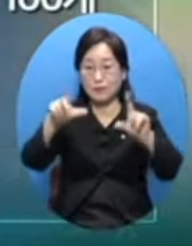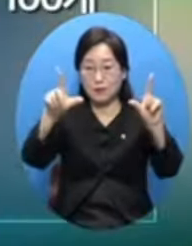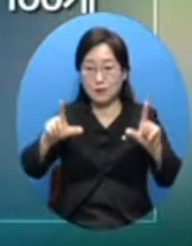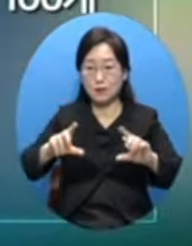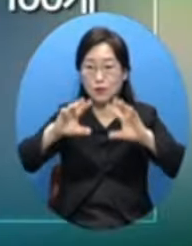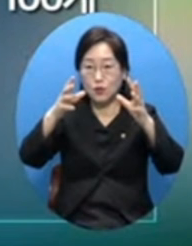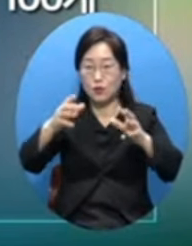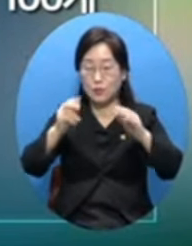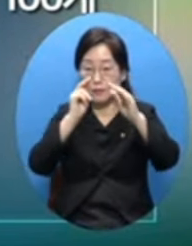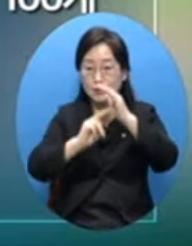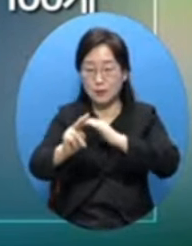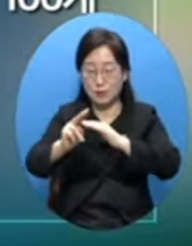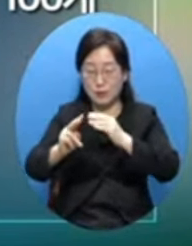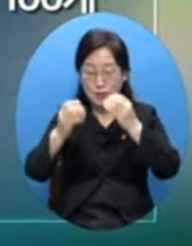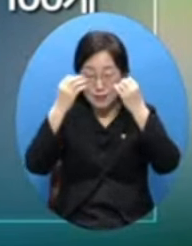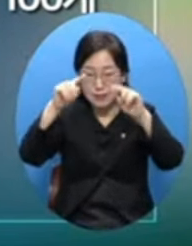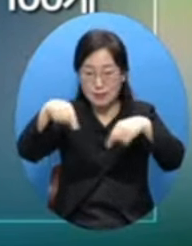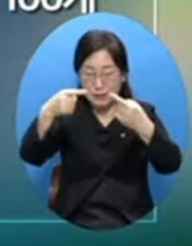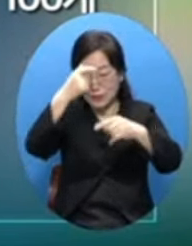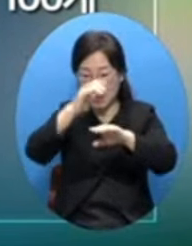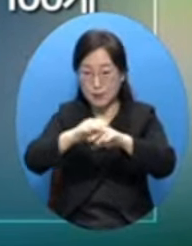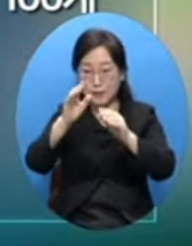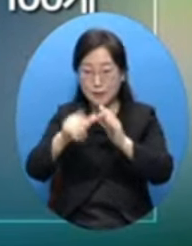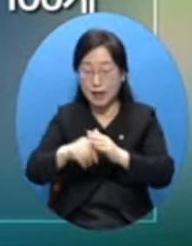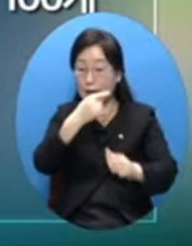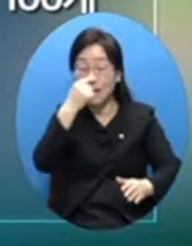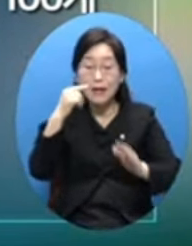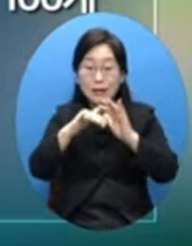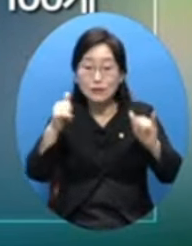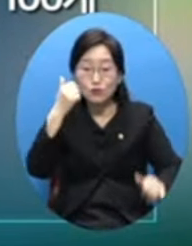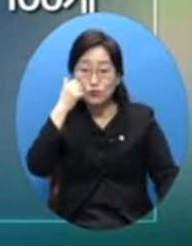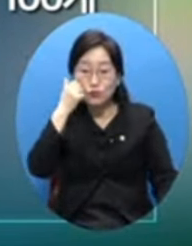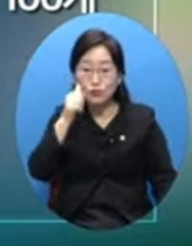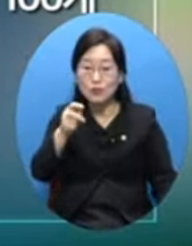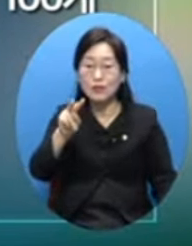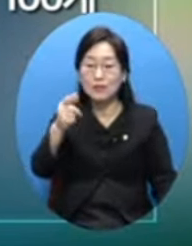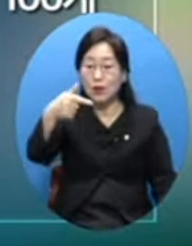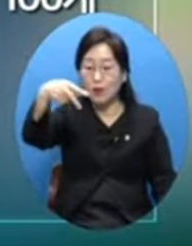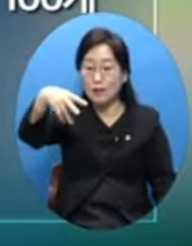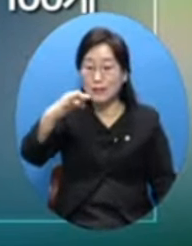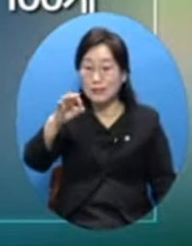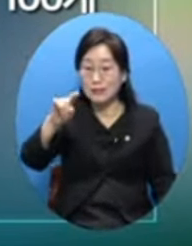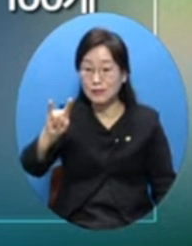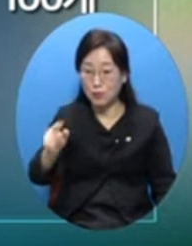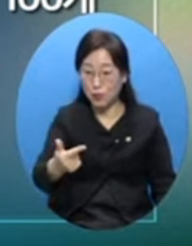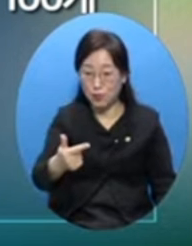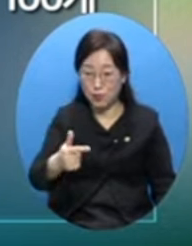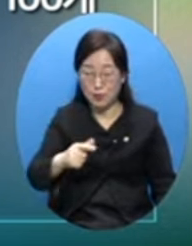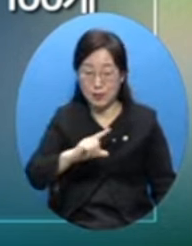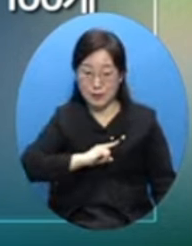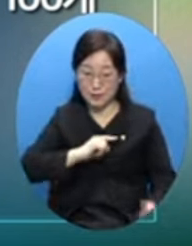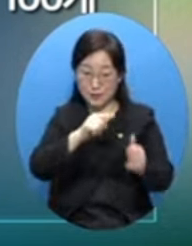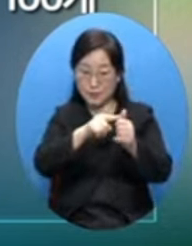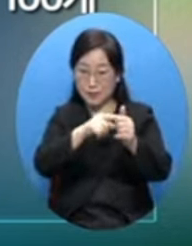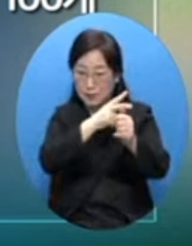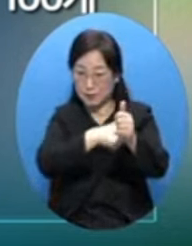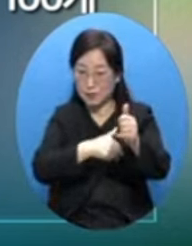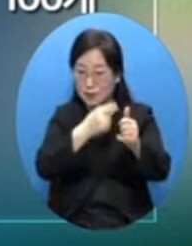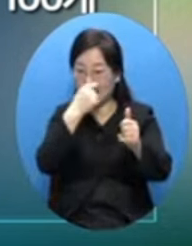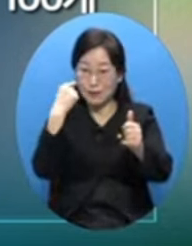비전 신년 할에서 간증한 오교 주석하는 우리 현승원 집사님 간증을 함께 나누기